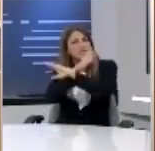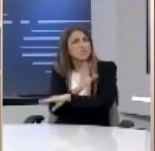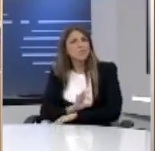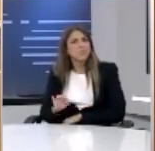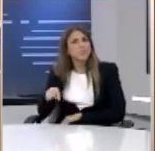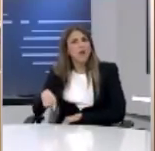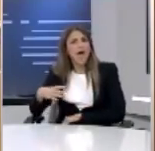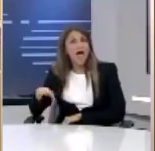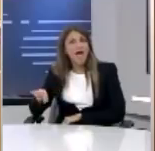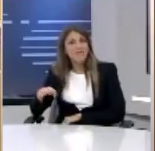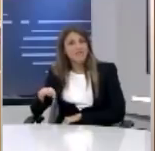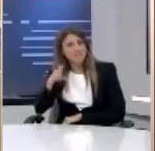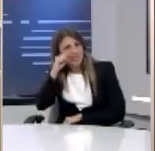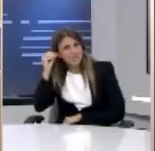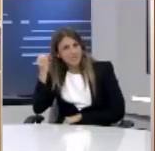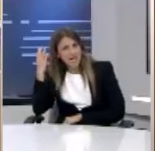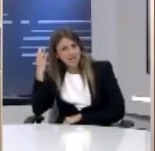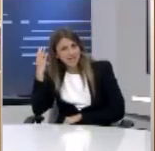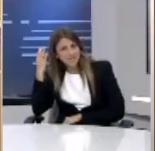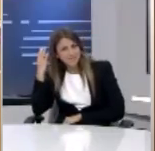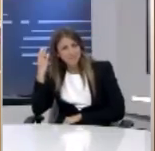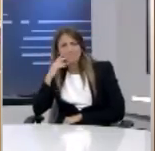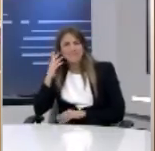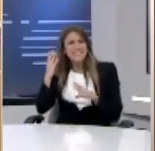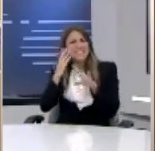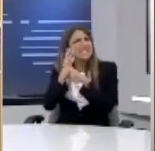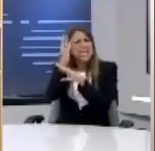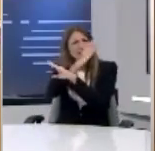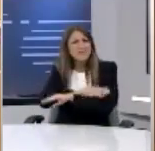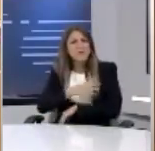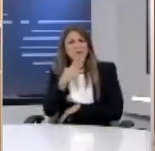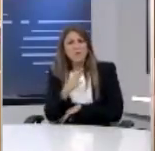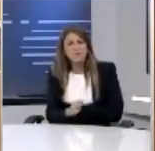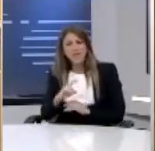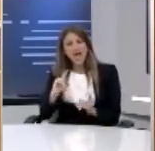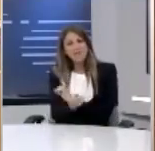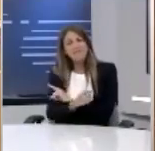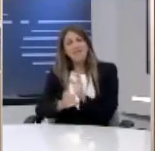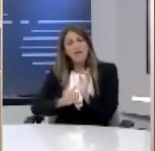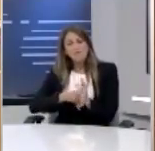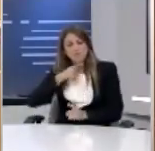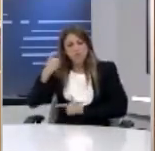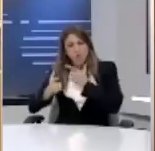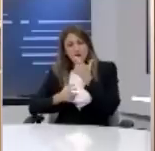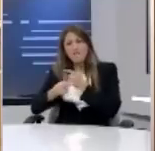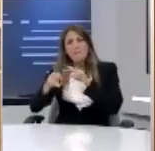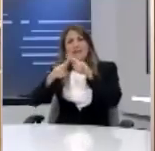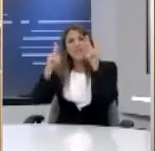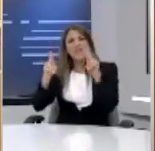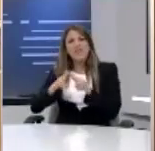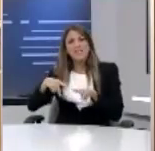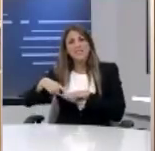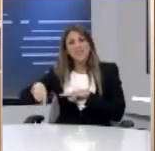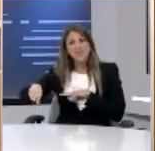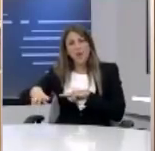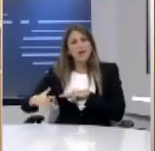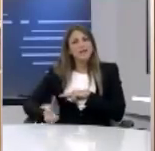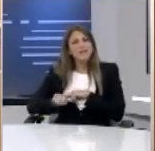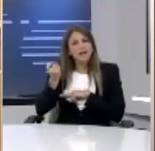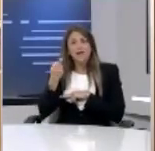κρυφτήκατε, αλλά αντί να φωνάζετε για το διεθνές δίκαιο, κραυγάζετε την αδυναμία σας να αρθρώσετε